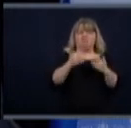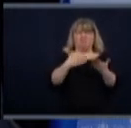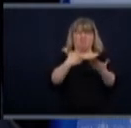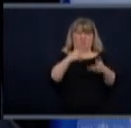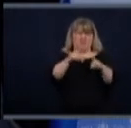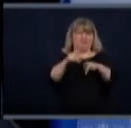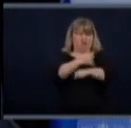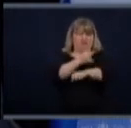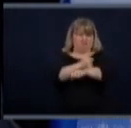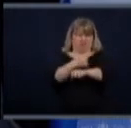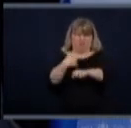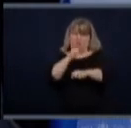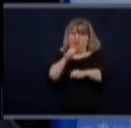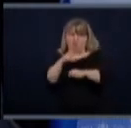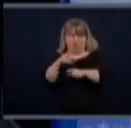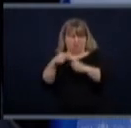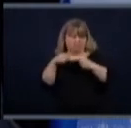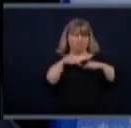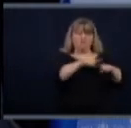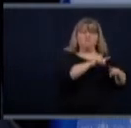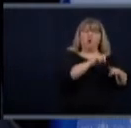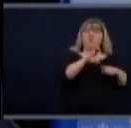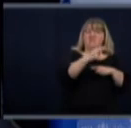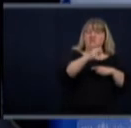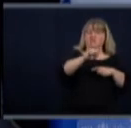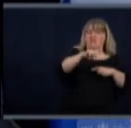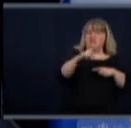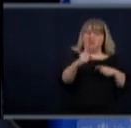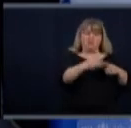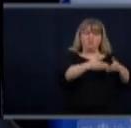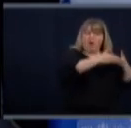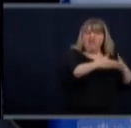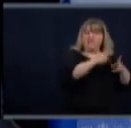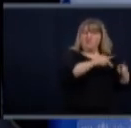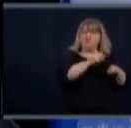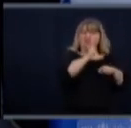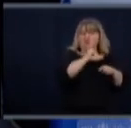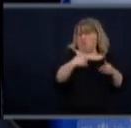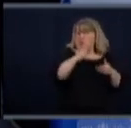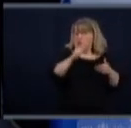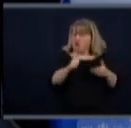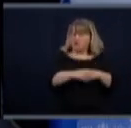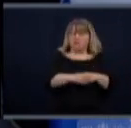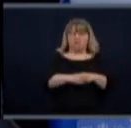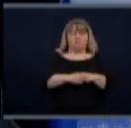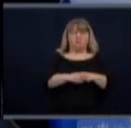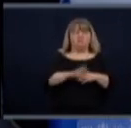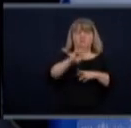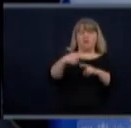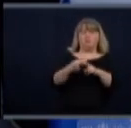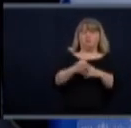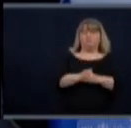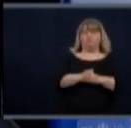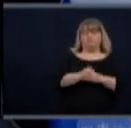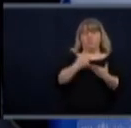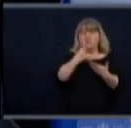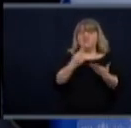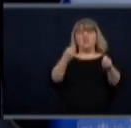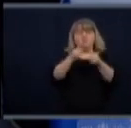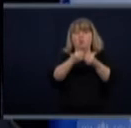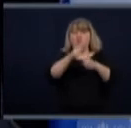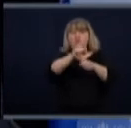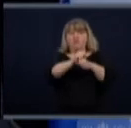plutôt dépêchés en CHSLD pour venir prêter main-forte. Bien, écoutez, je pense qu'on a fait appel... Quand on dit qu'il n'y a pas beaucoup de travail, là, il y a quand